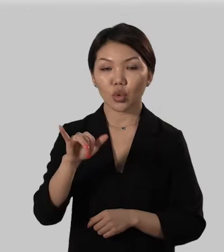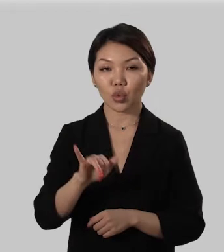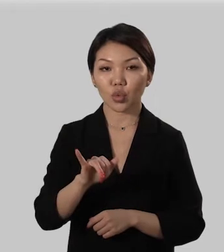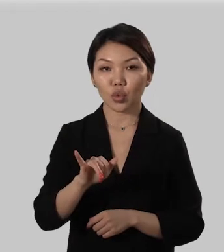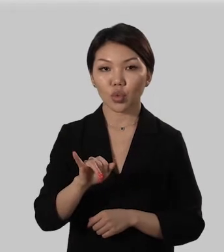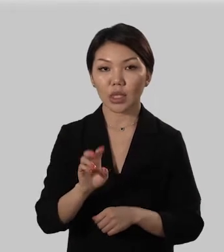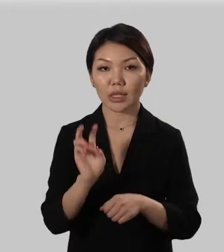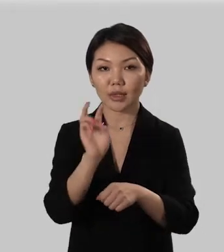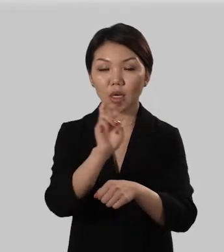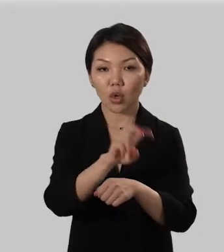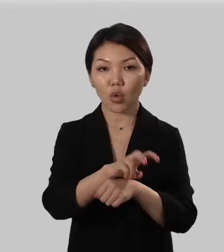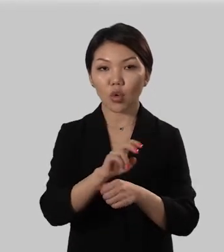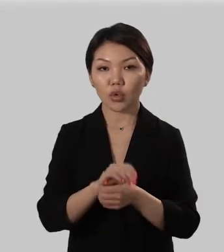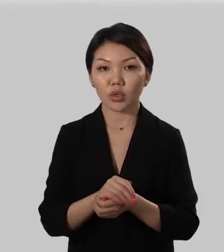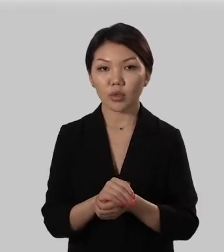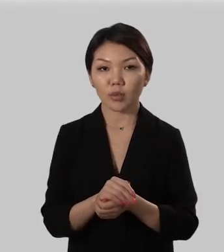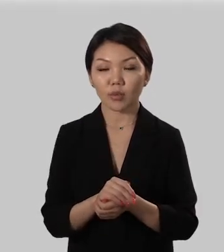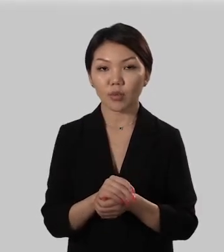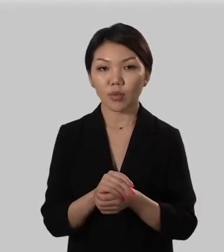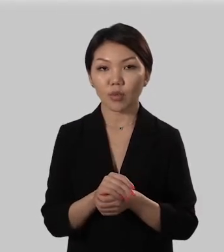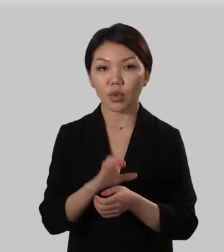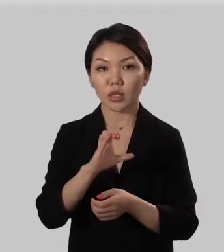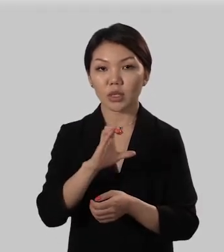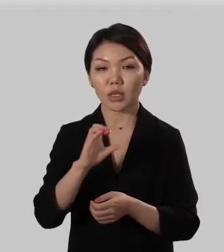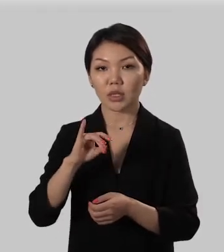заходим по ссылке на портал